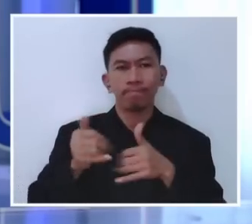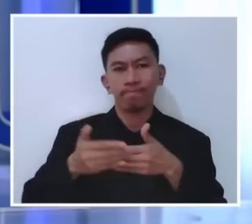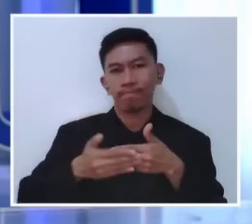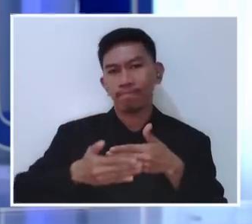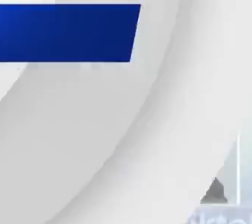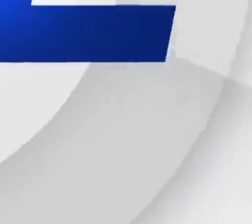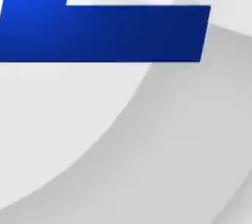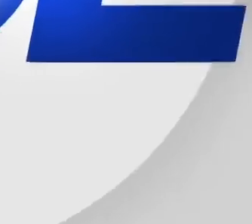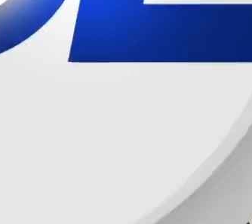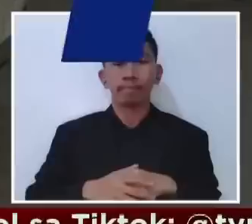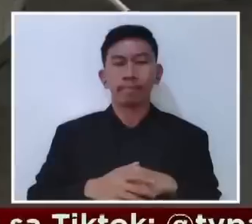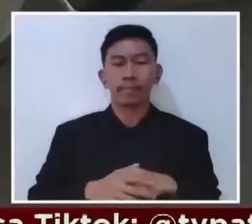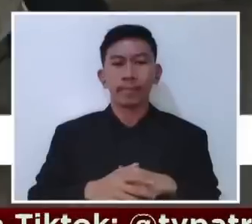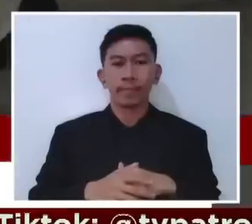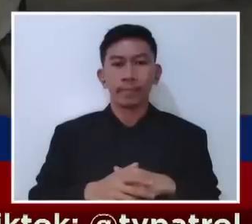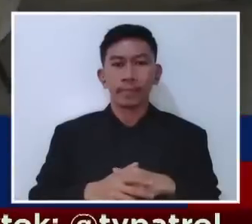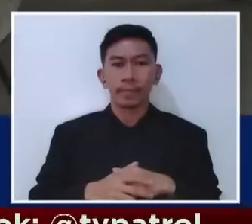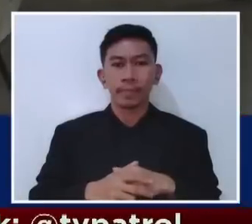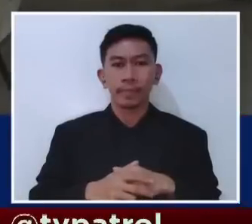Manahan.